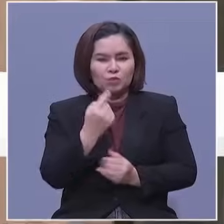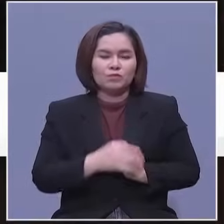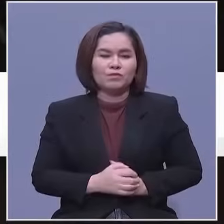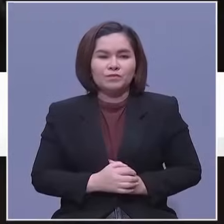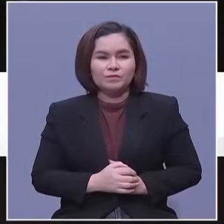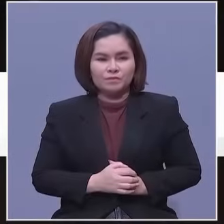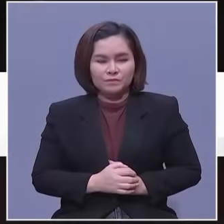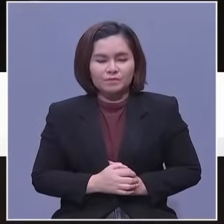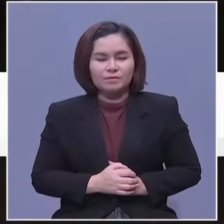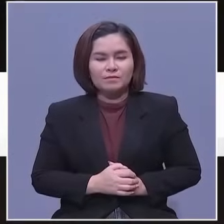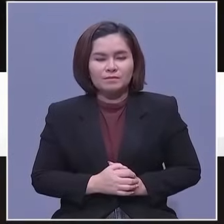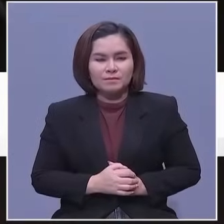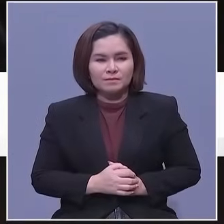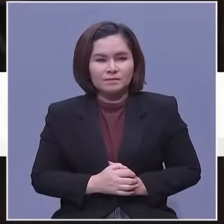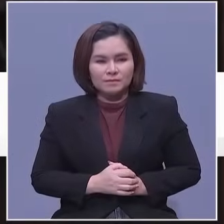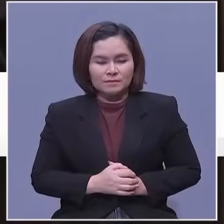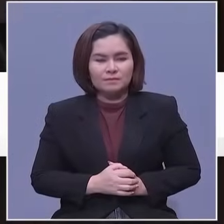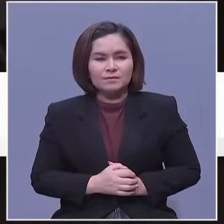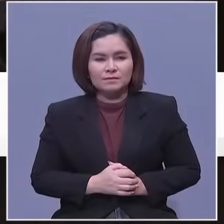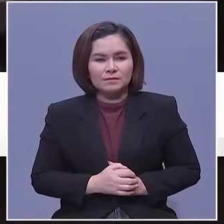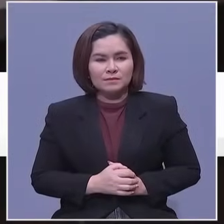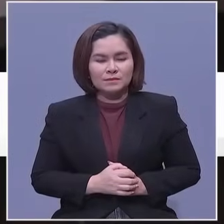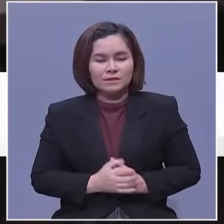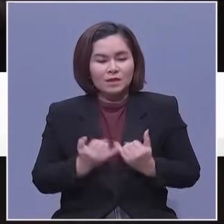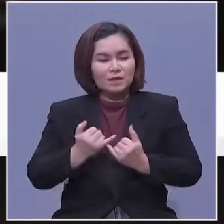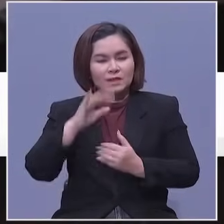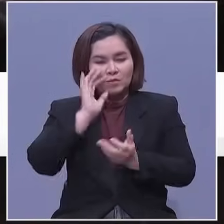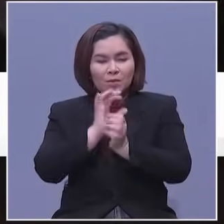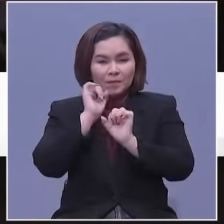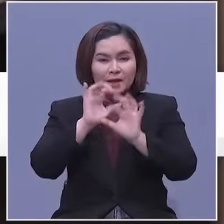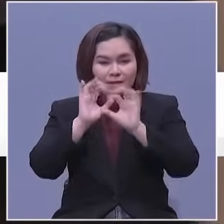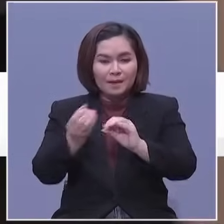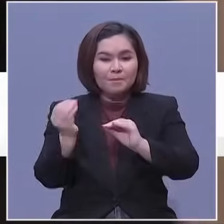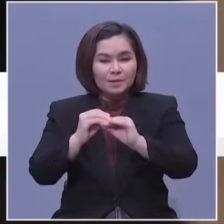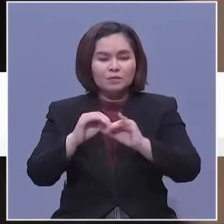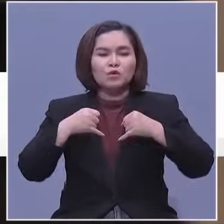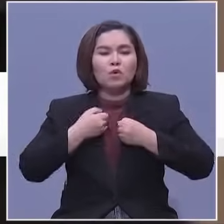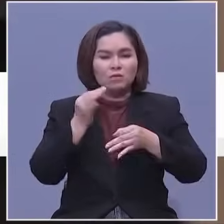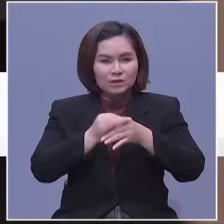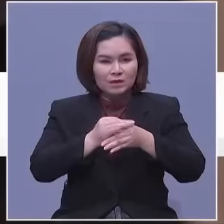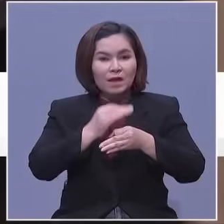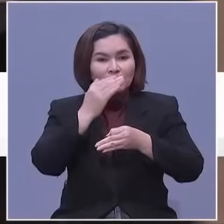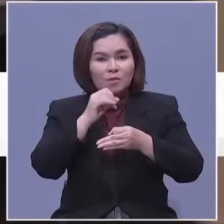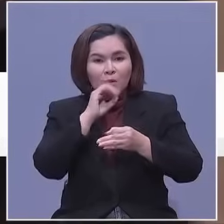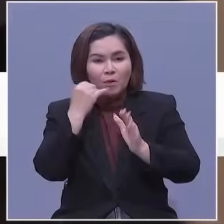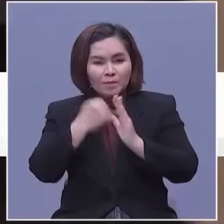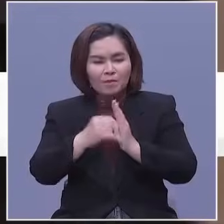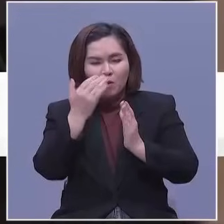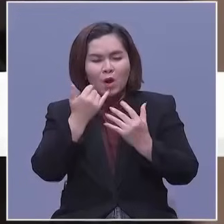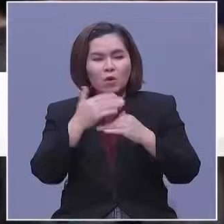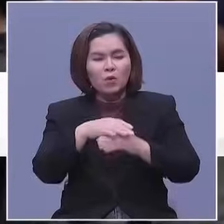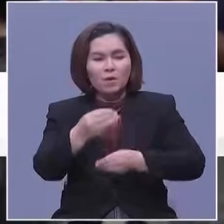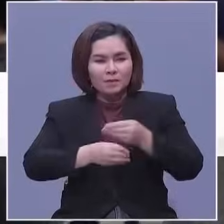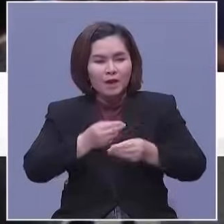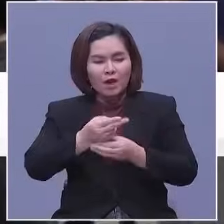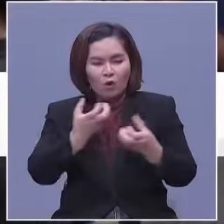หลังจากที่นางสาวสุธิดาแล้วก็นายวุฒิพงษ์ถูกออกหมายจับดำเนินคดีในข้อหาร่วมกันจำหน่ายเครื่องกระสุนปืนสำหรับการค้